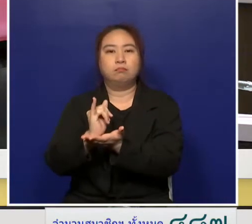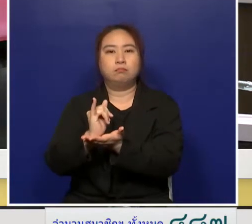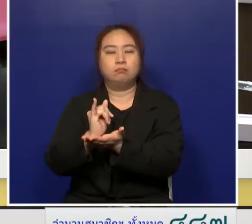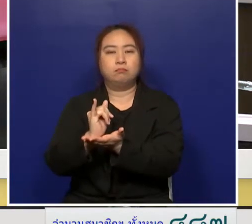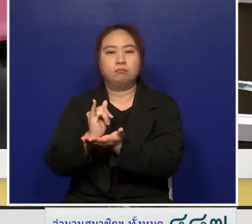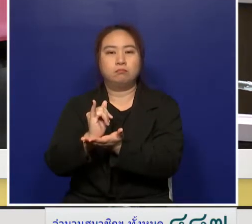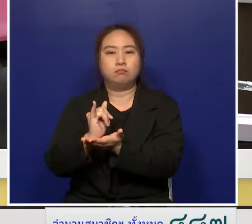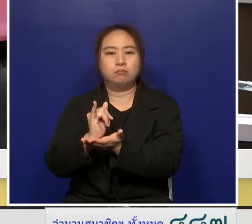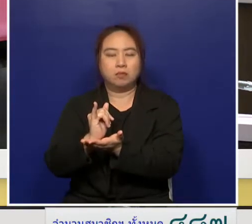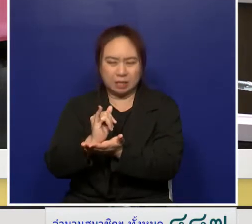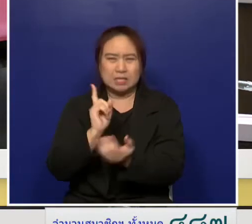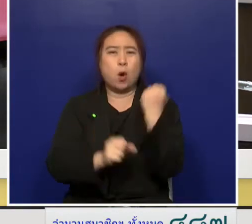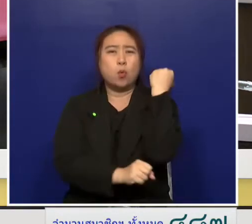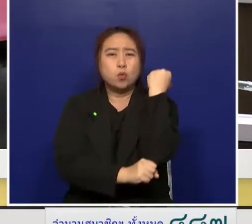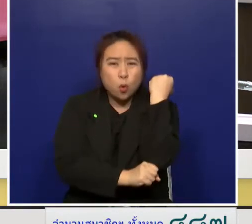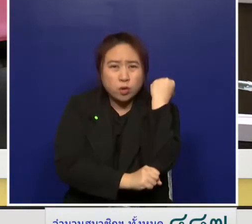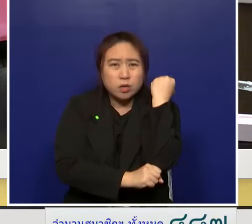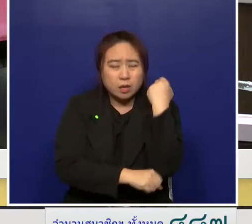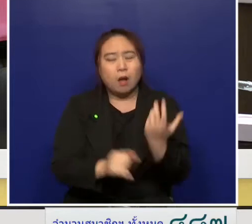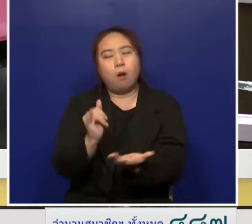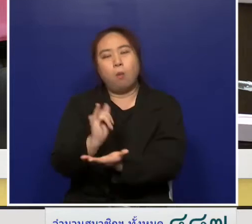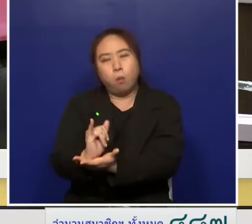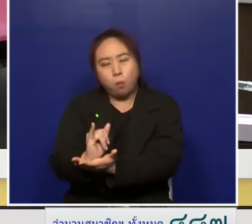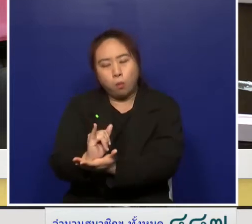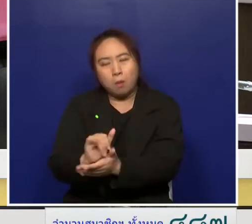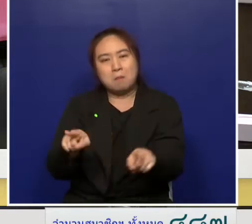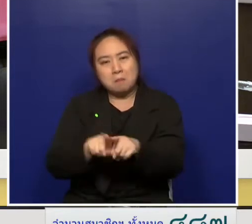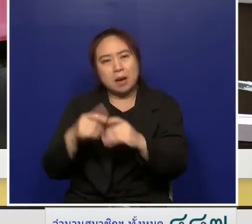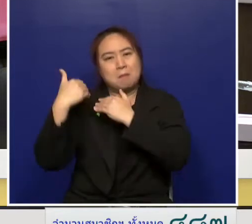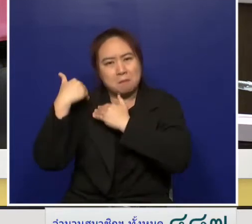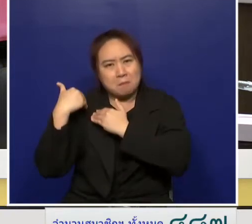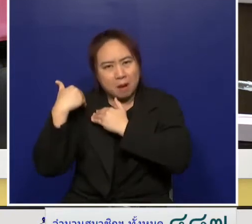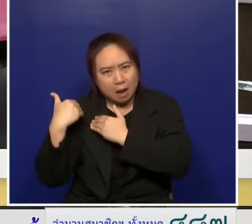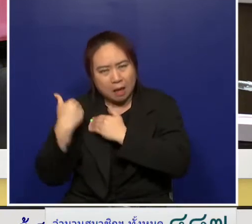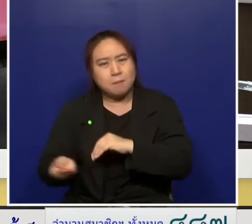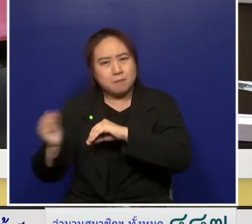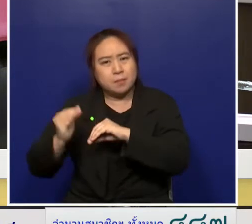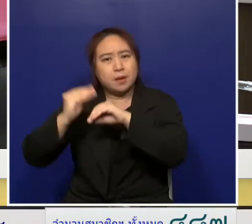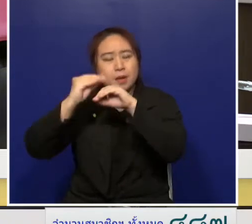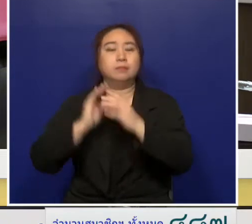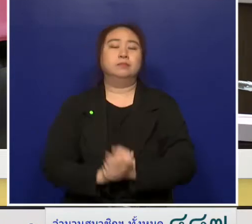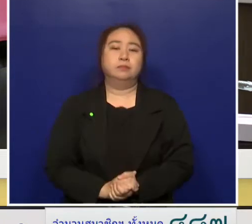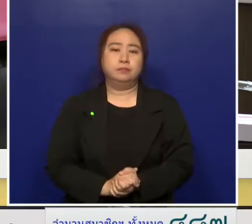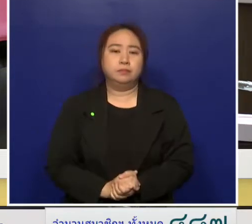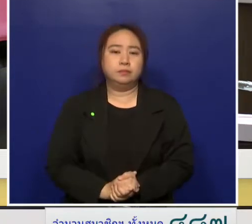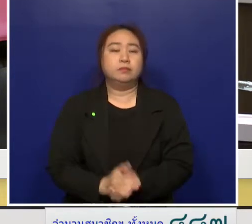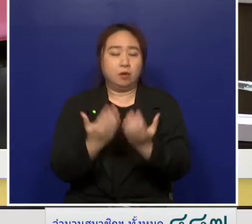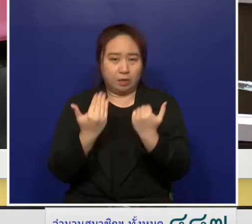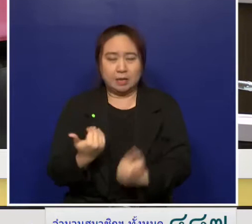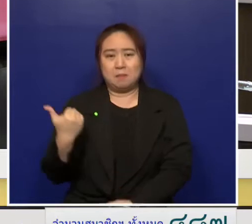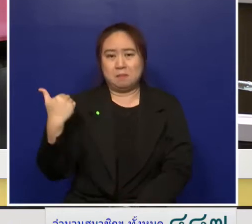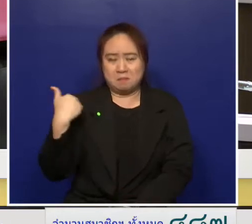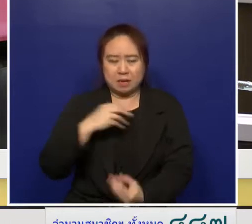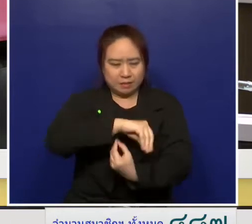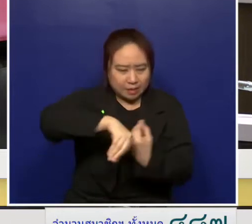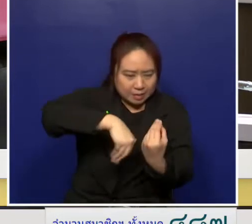ียงนั้นยากจนอยู่แล้ว ภาระจะเกิดขึ้นมหาศาลสักเทาใดค่ะ ภารหารคาเกิดความสูญเสียตัว